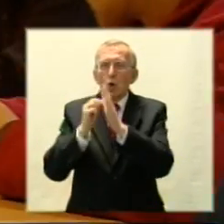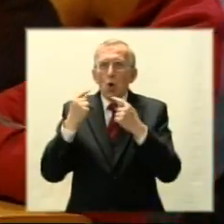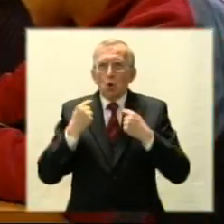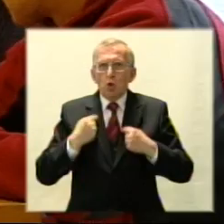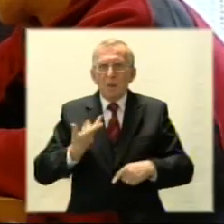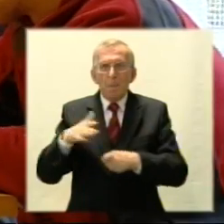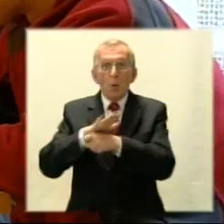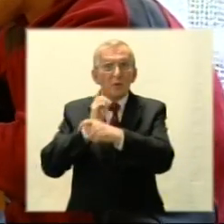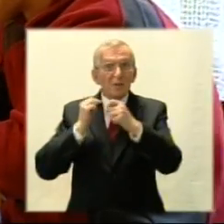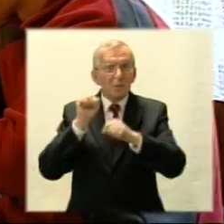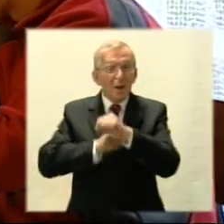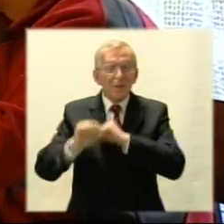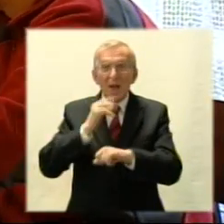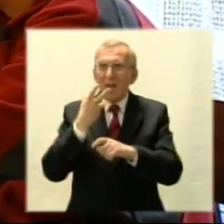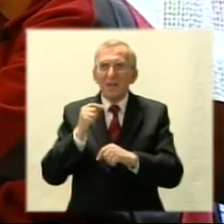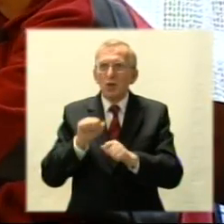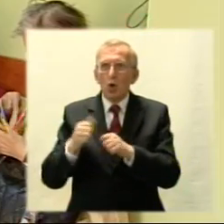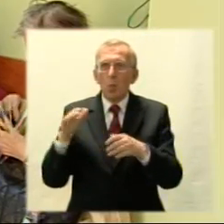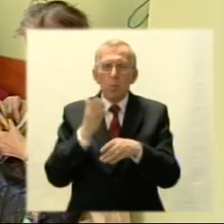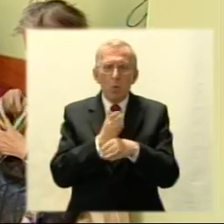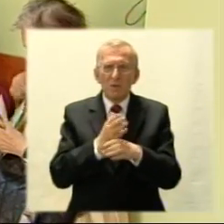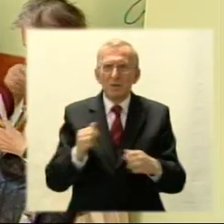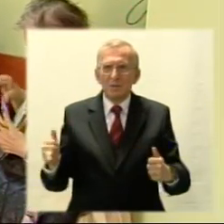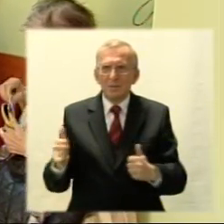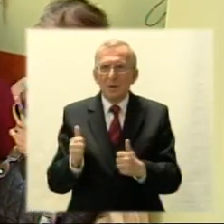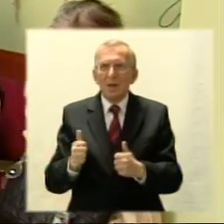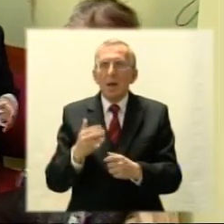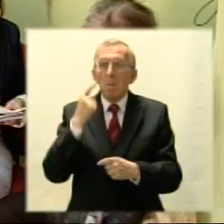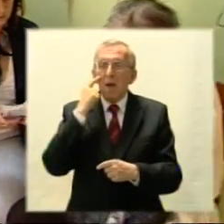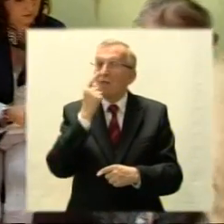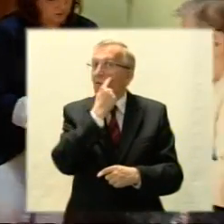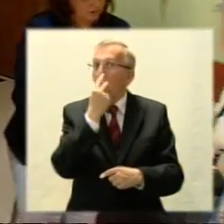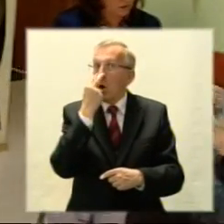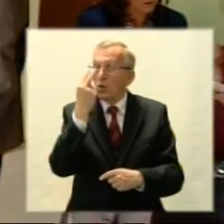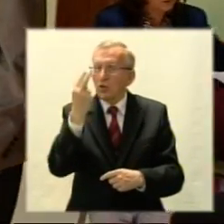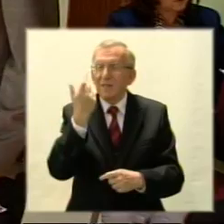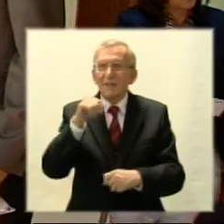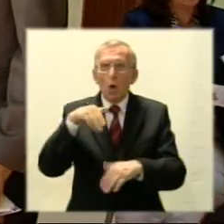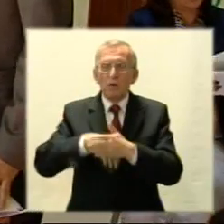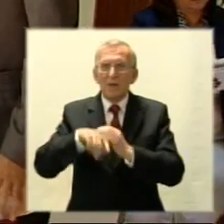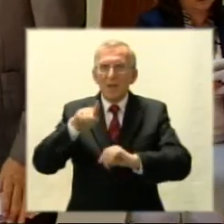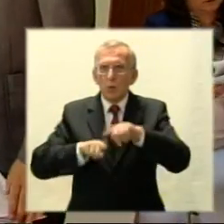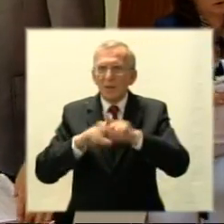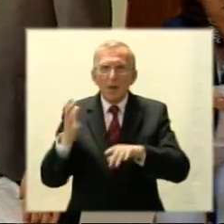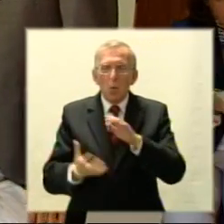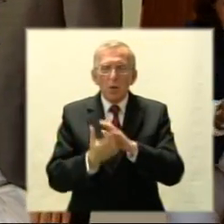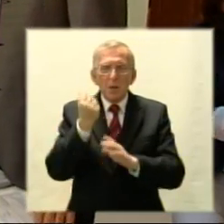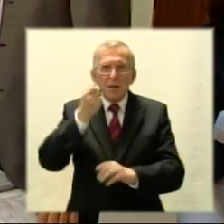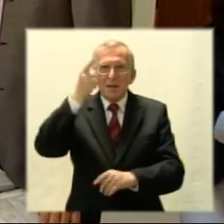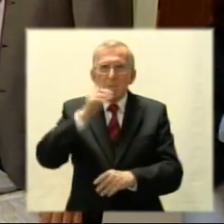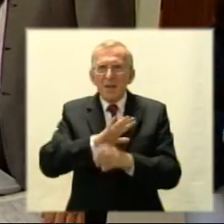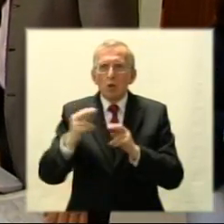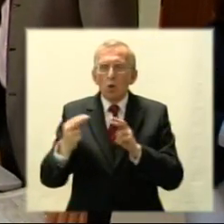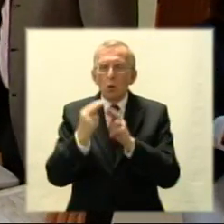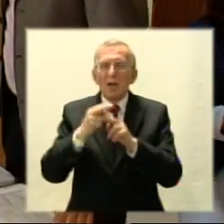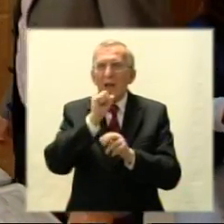niepełnosprawnej a nie do jej towarzysza Patrz w oczy i zachowuj się naturalnie nie podejmuj decyzji Bez konsultacji Każdy